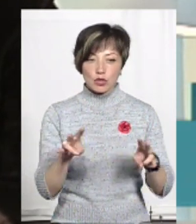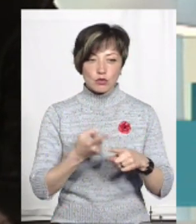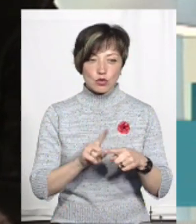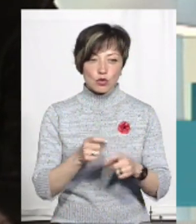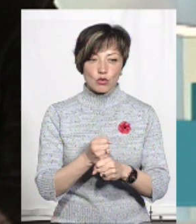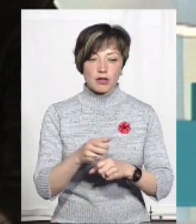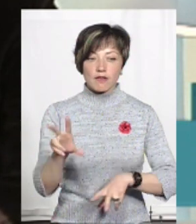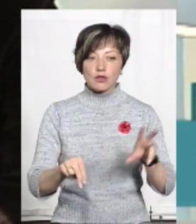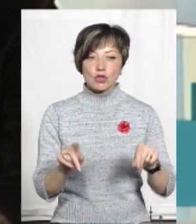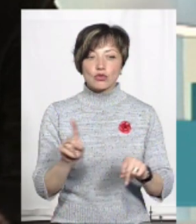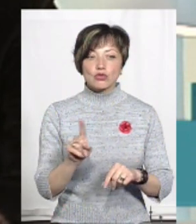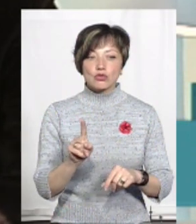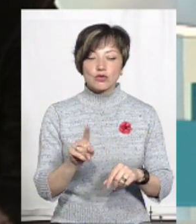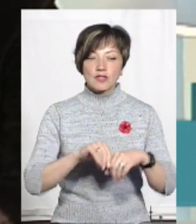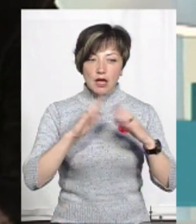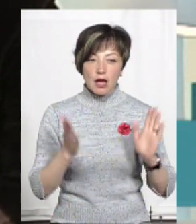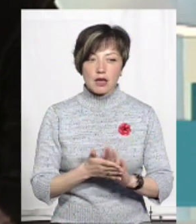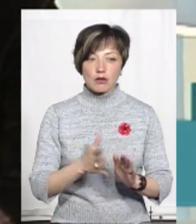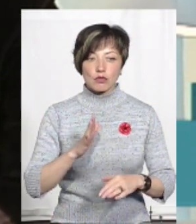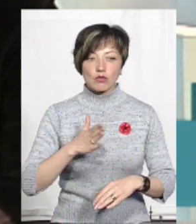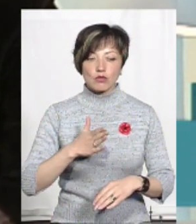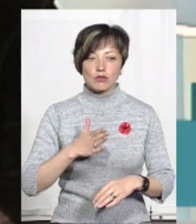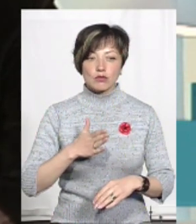потрібно цього робити. Я вважаю, що взагалі була